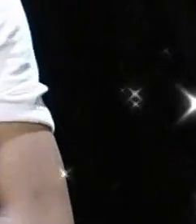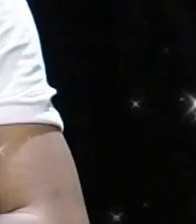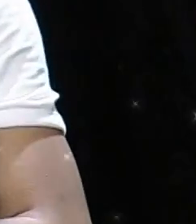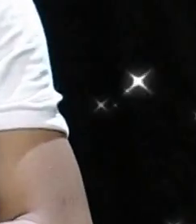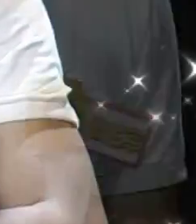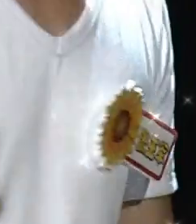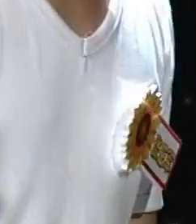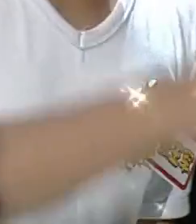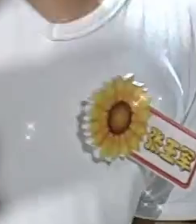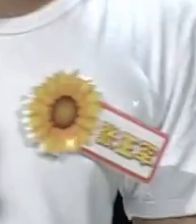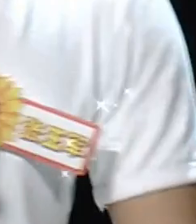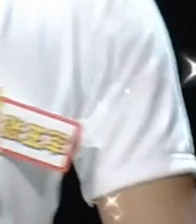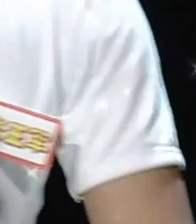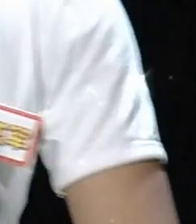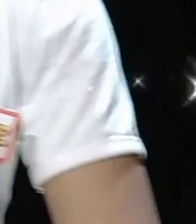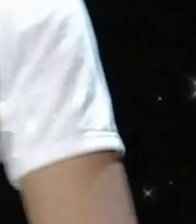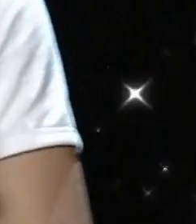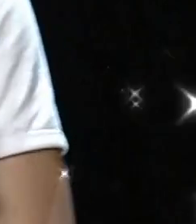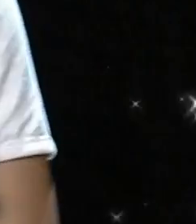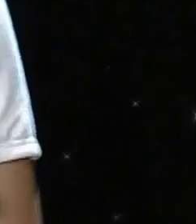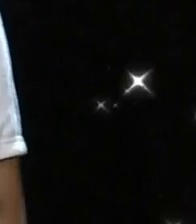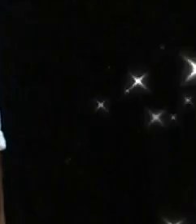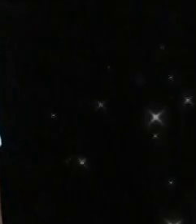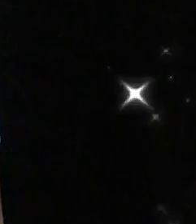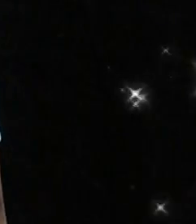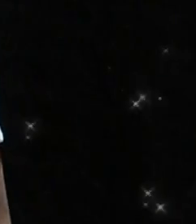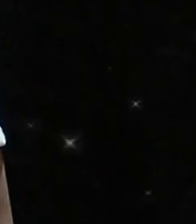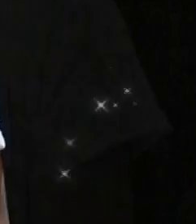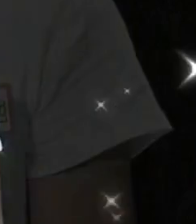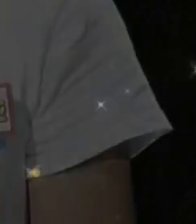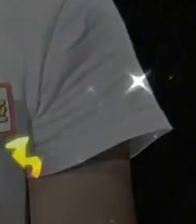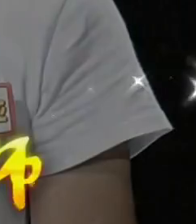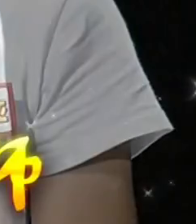angels, when I know the time.